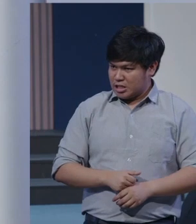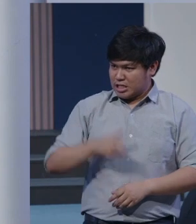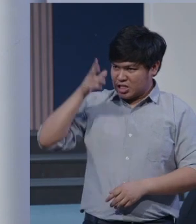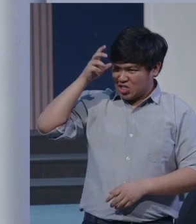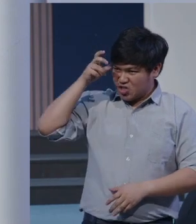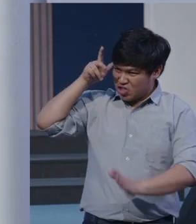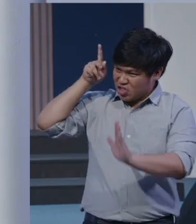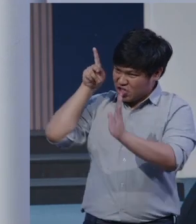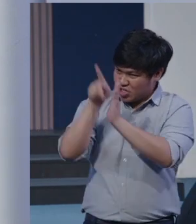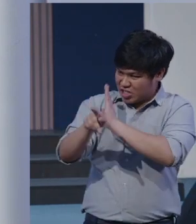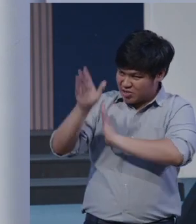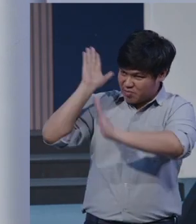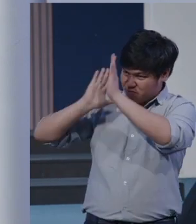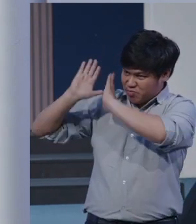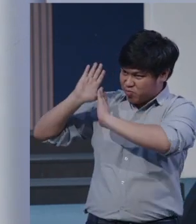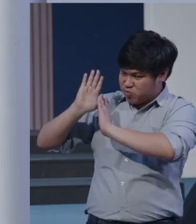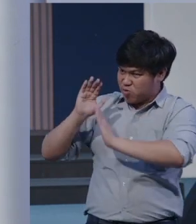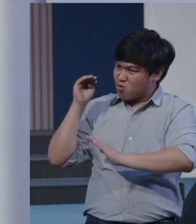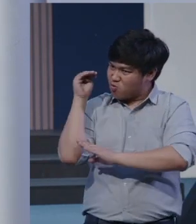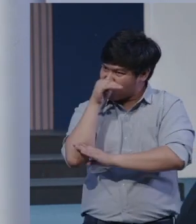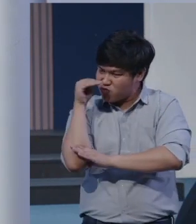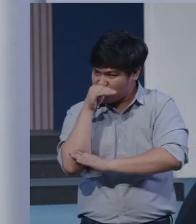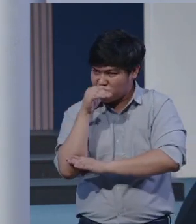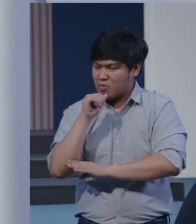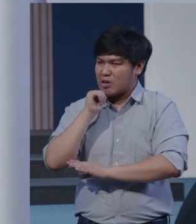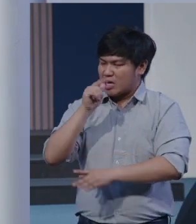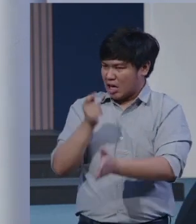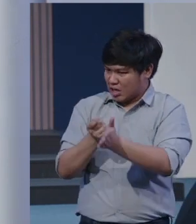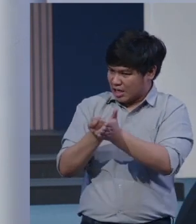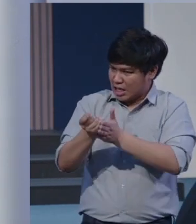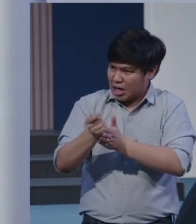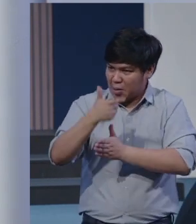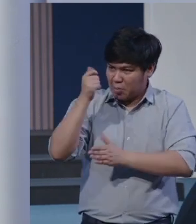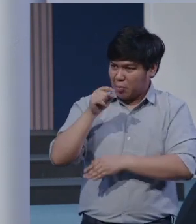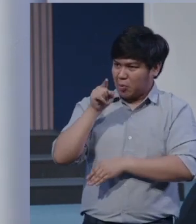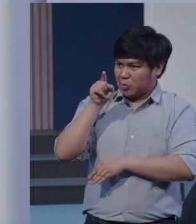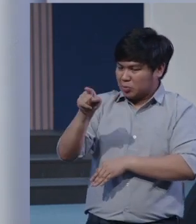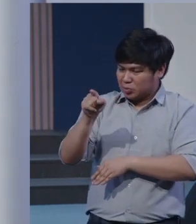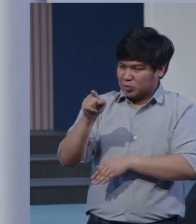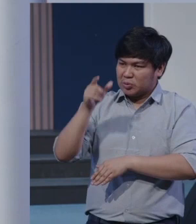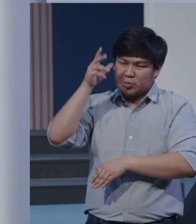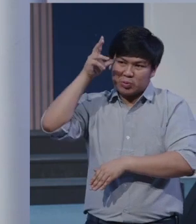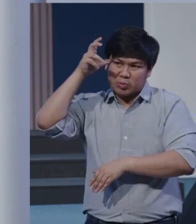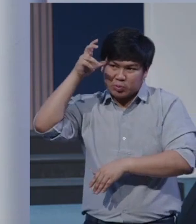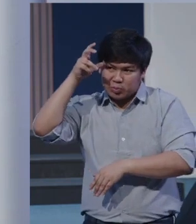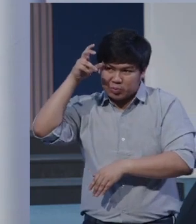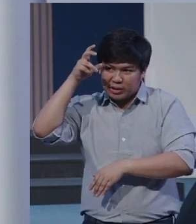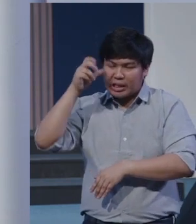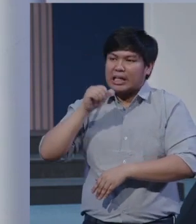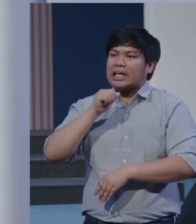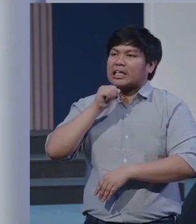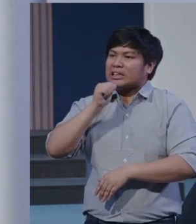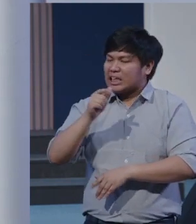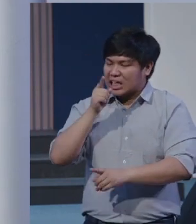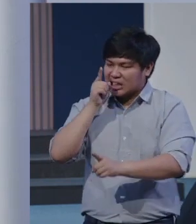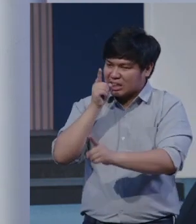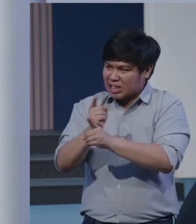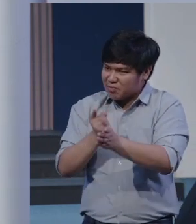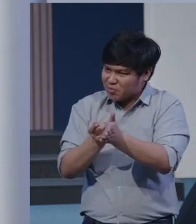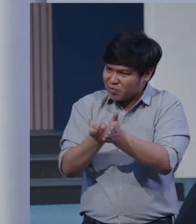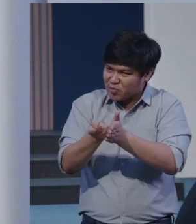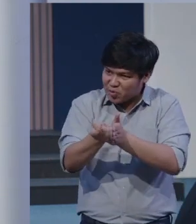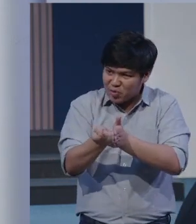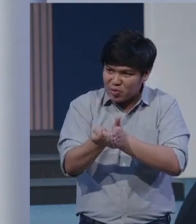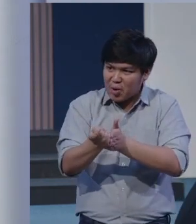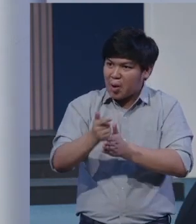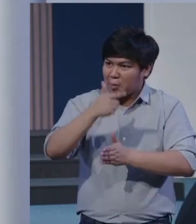beginning and does not stand the truth because there is no truth in him when he lies out of